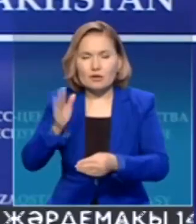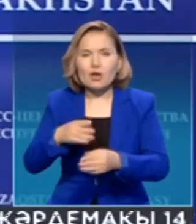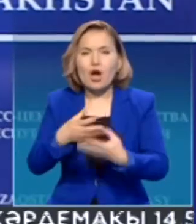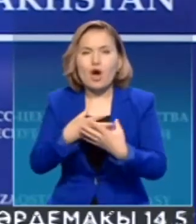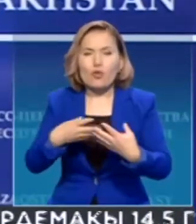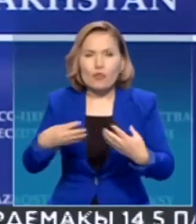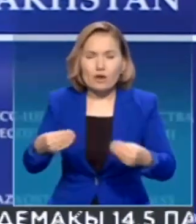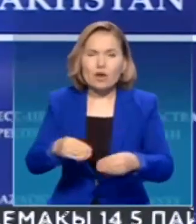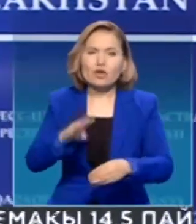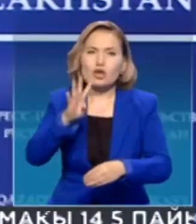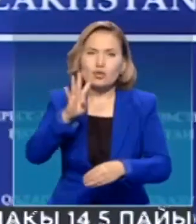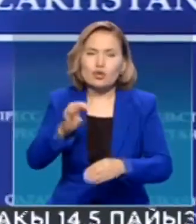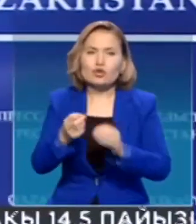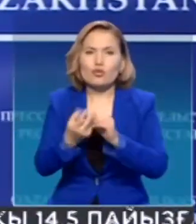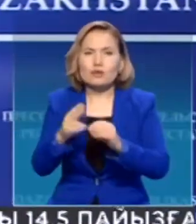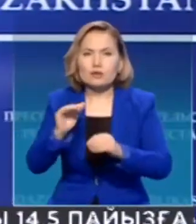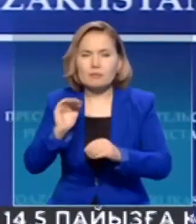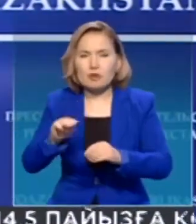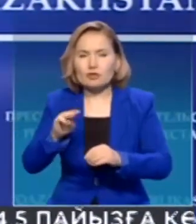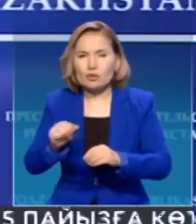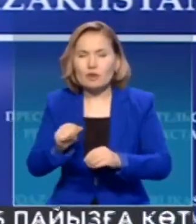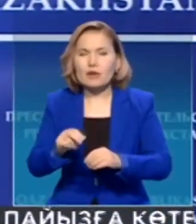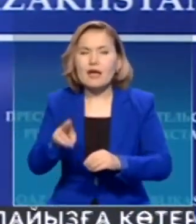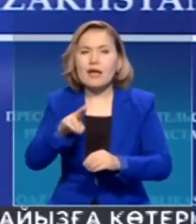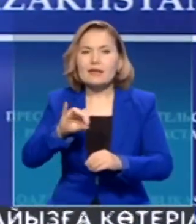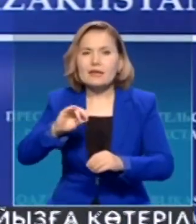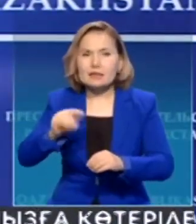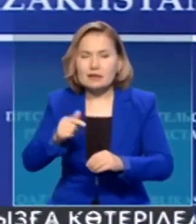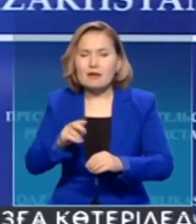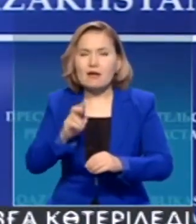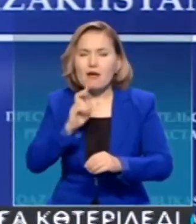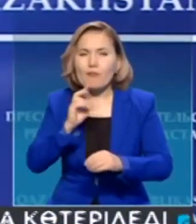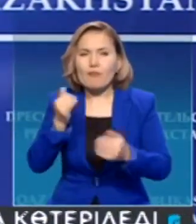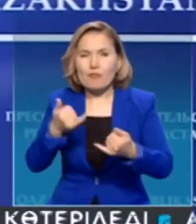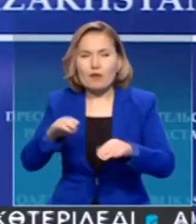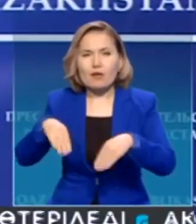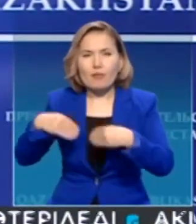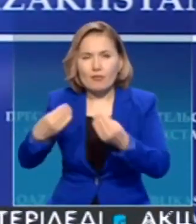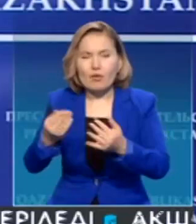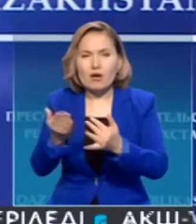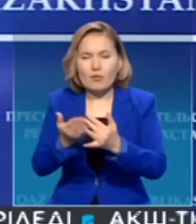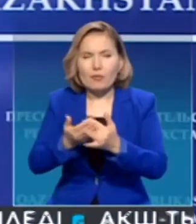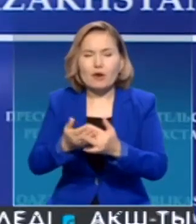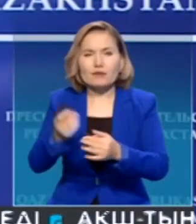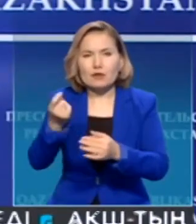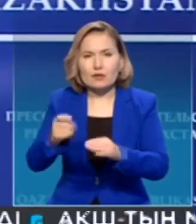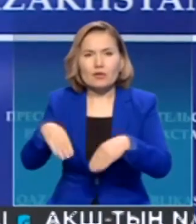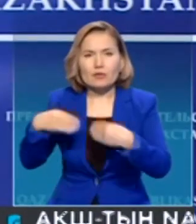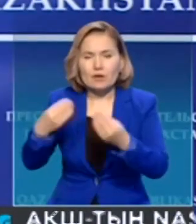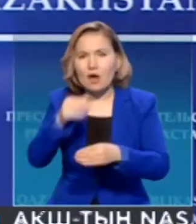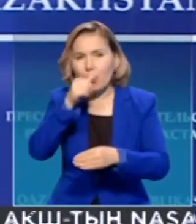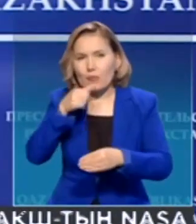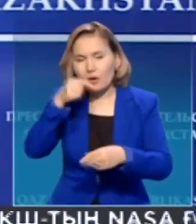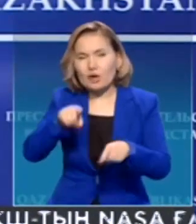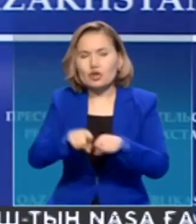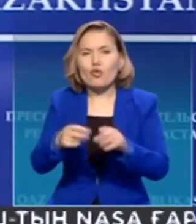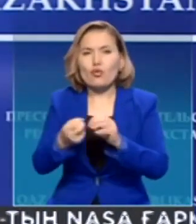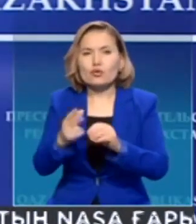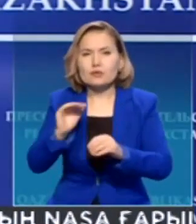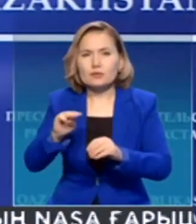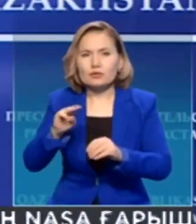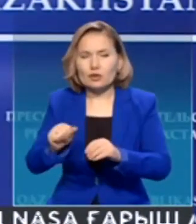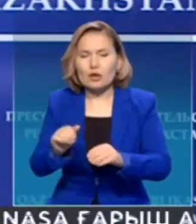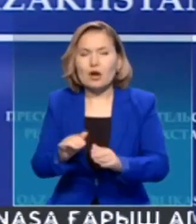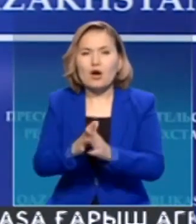көктемге 413 мың тонна дизель, арзандатылған дизель бөлінді. Ол былтырғы жылмен салыстырғанда 13 мың тоннаға